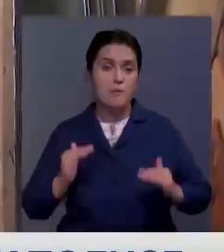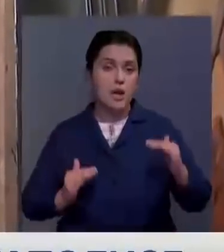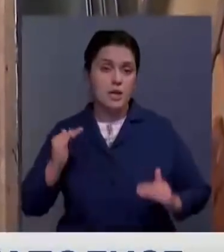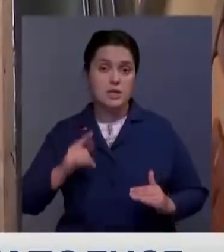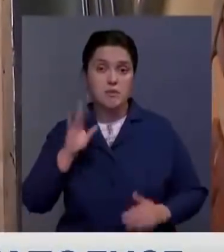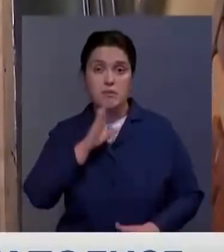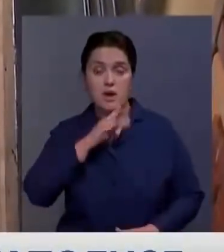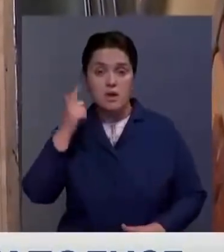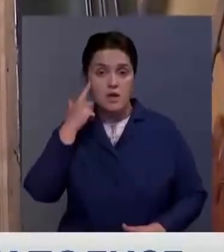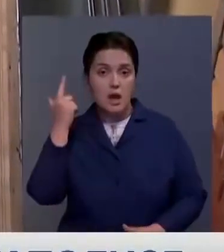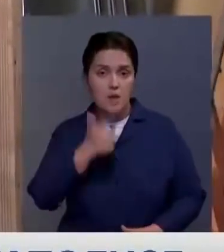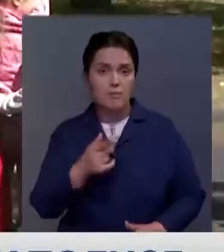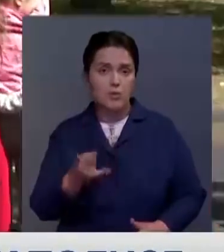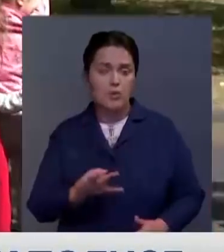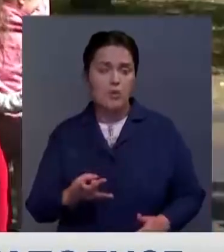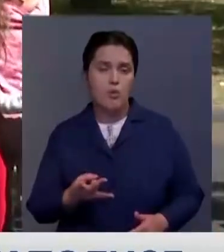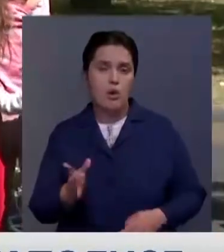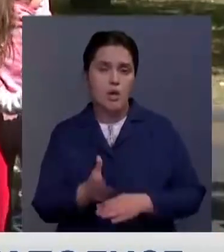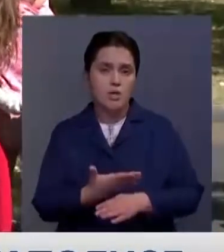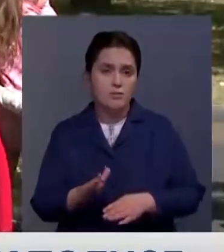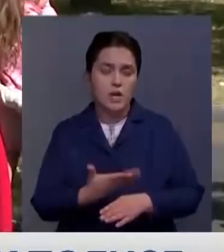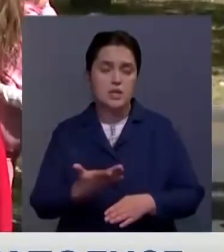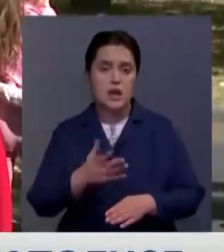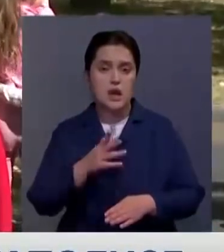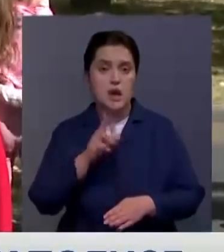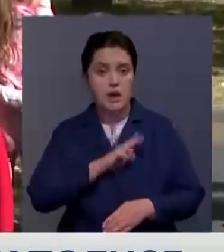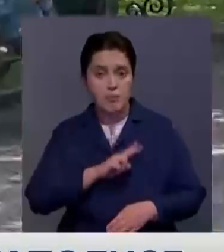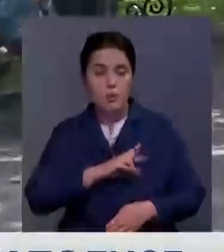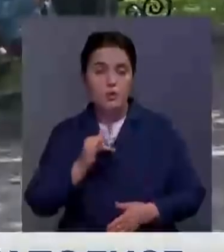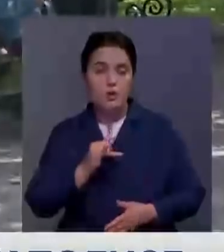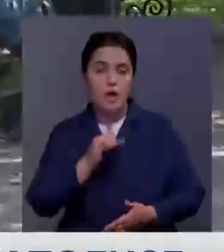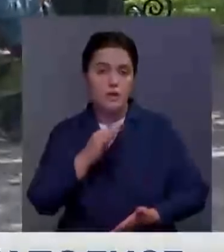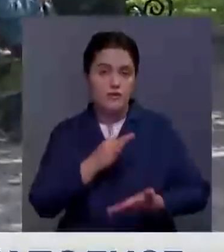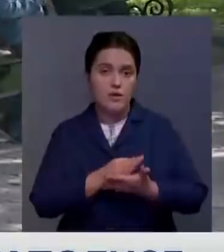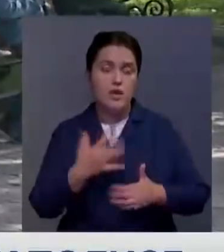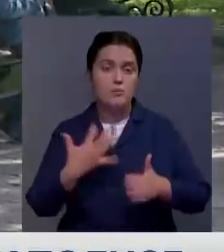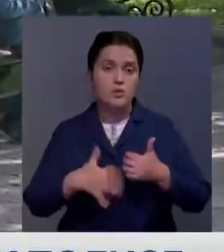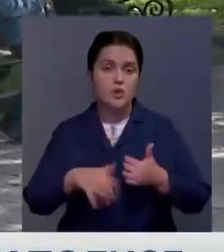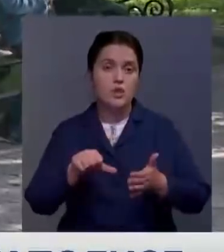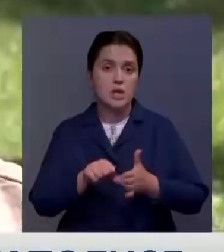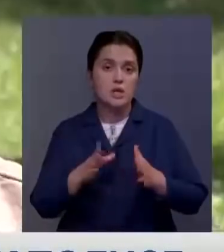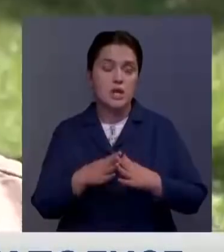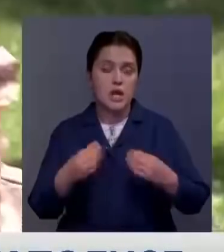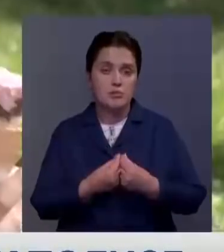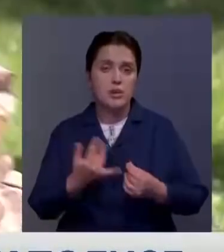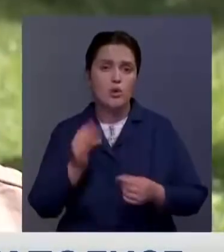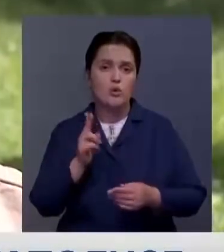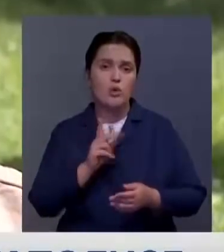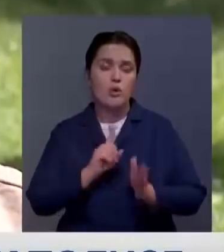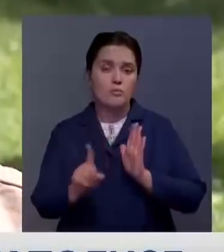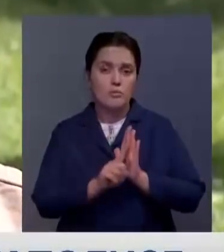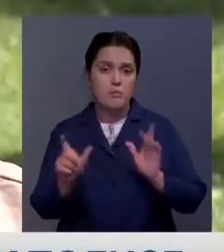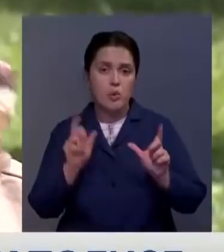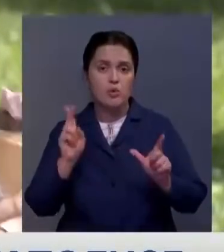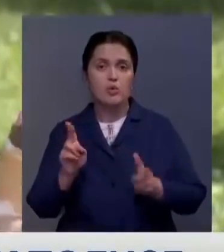как грамотный менеджер, должна четко распределить обязанности и ответственности между членами семьи. Причем это касается и похода в магазин, и уборки,